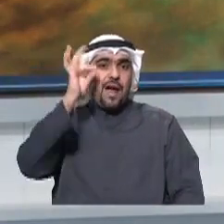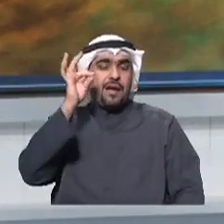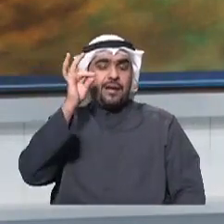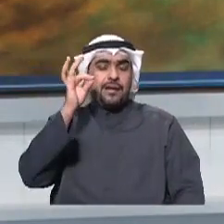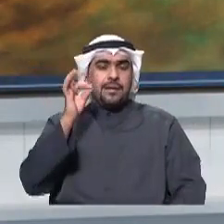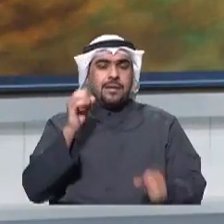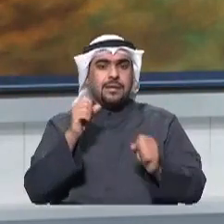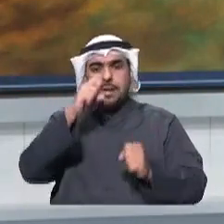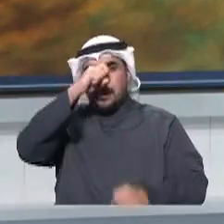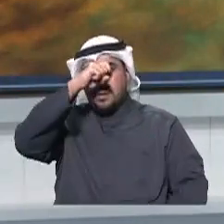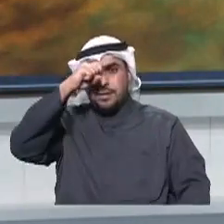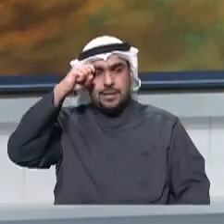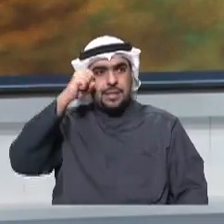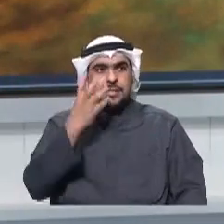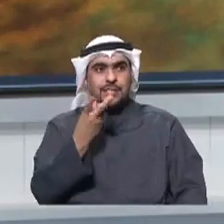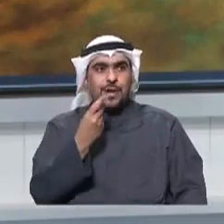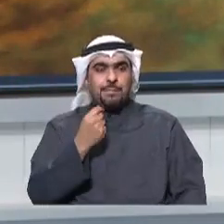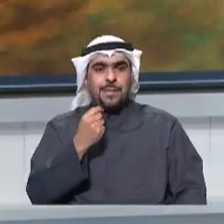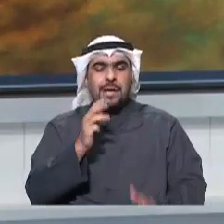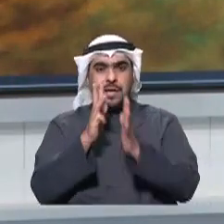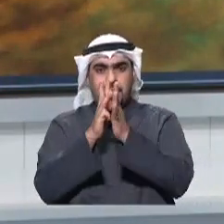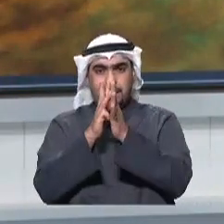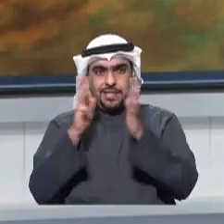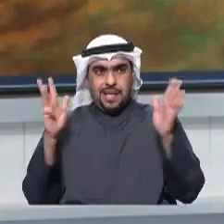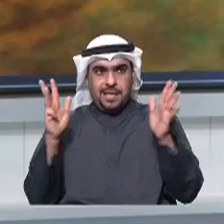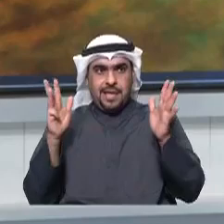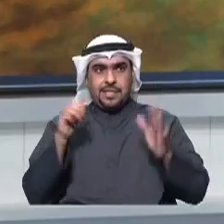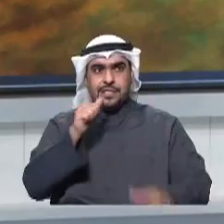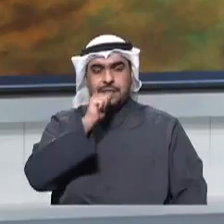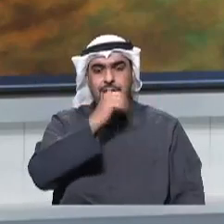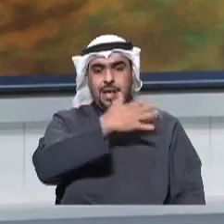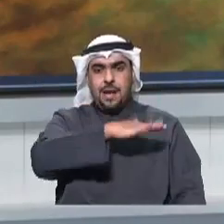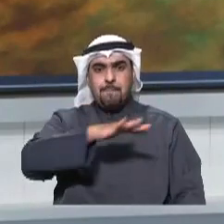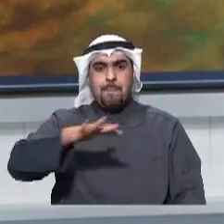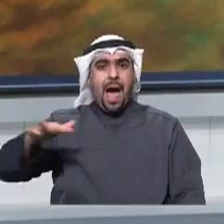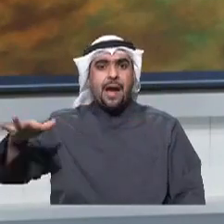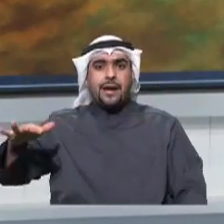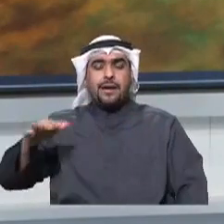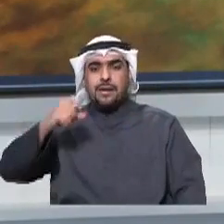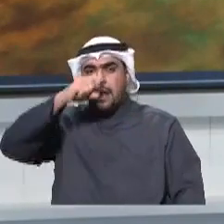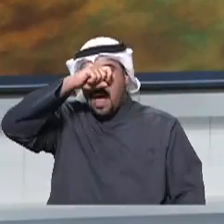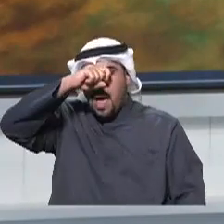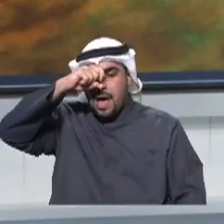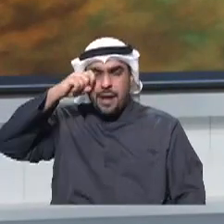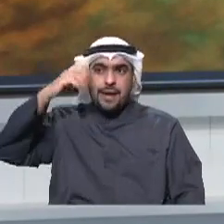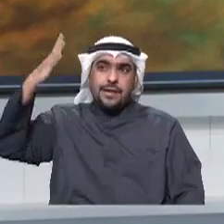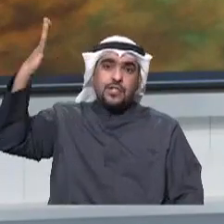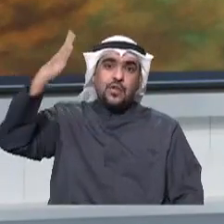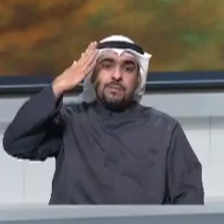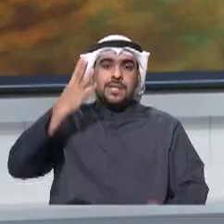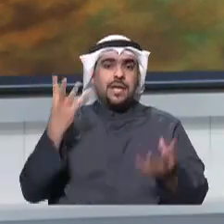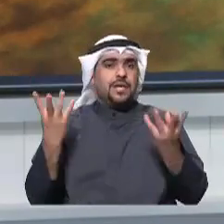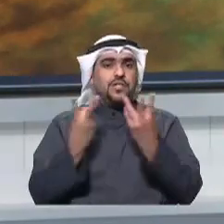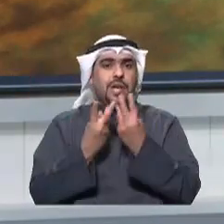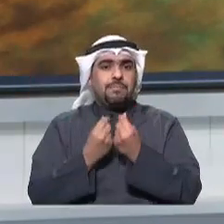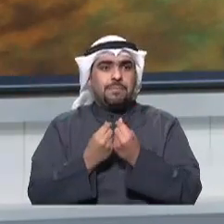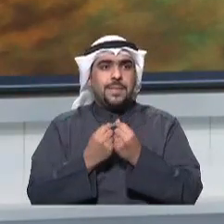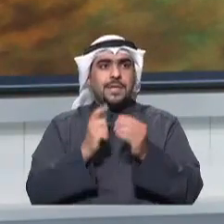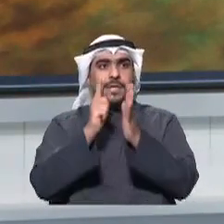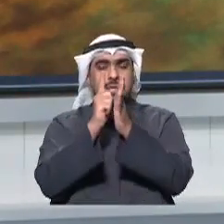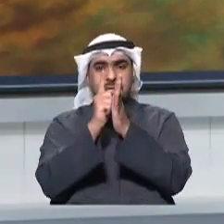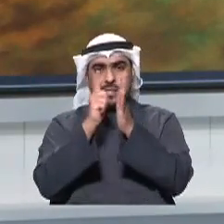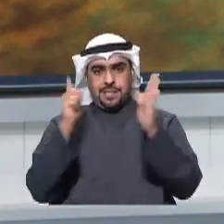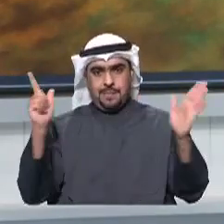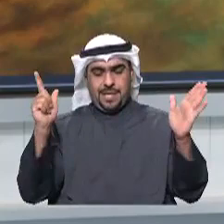معظم مناطق البلاد، ومتوقع أيضا نشاط الرياح مساء يوم الاثنين على معظم مناطق البلاد، يرتفع معها الموج